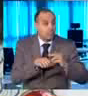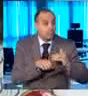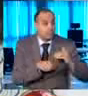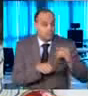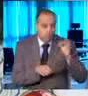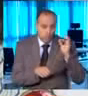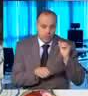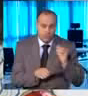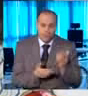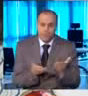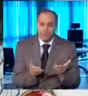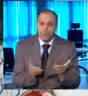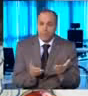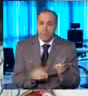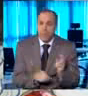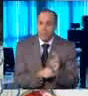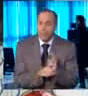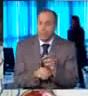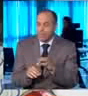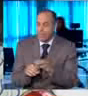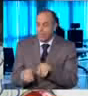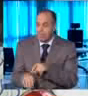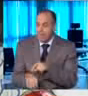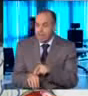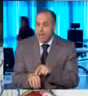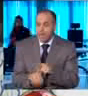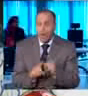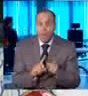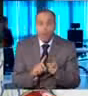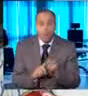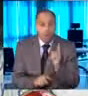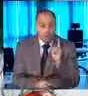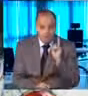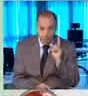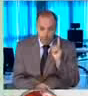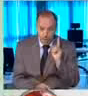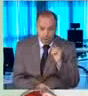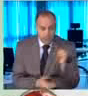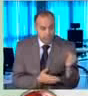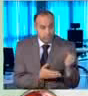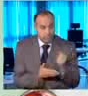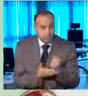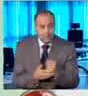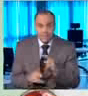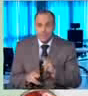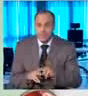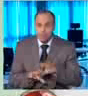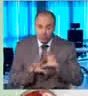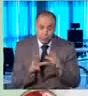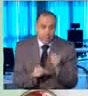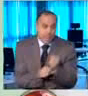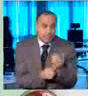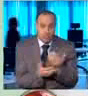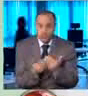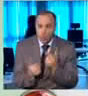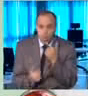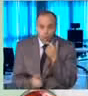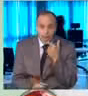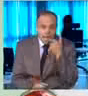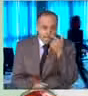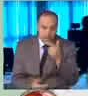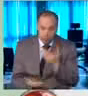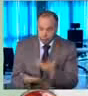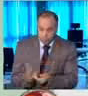المحليين. وتبقى الانتخابات البلدية من أهم العوامل التي قد تساعد على تحسين مناخ الاستثمار حسب ما تمت